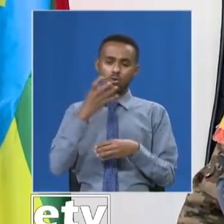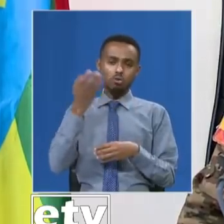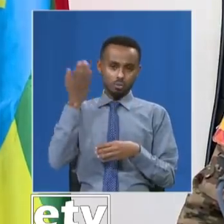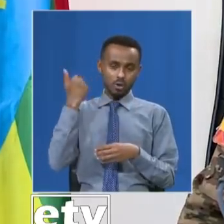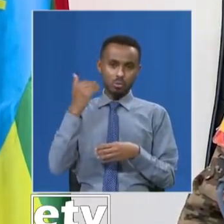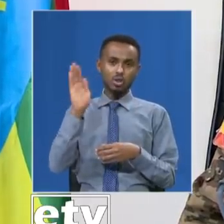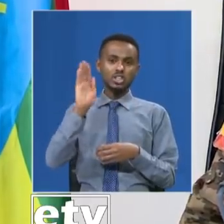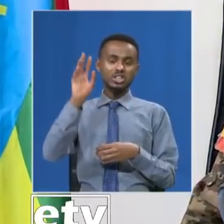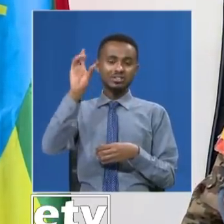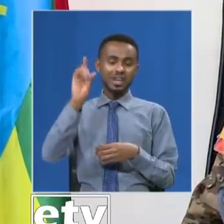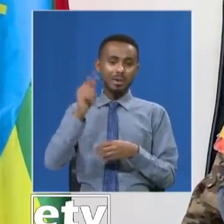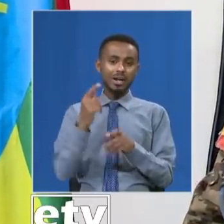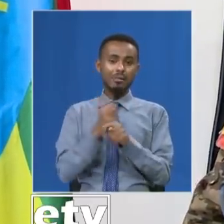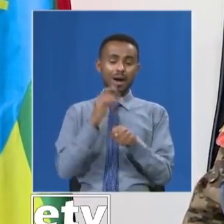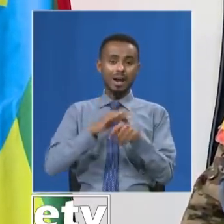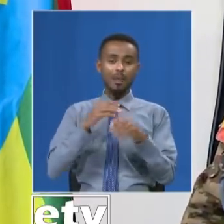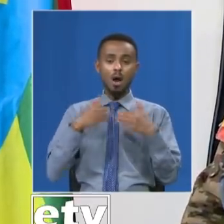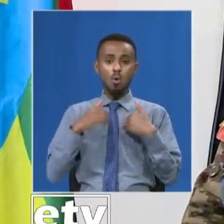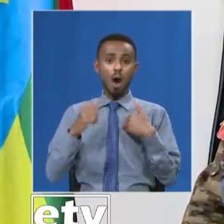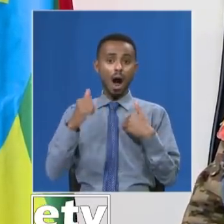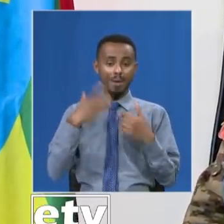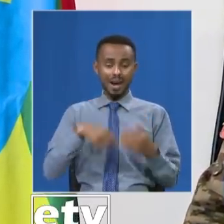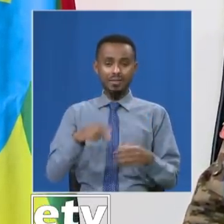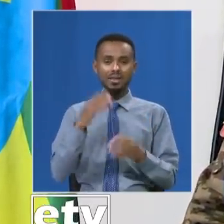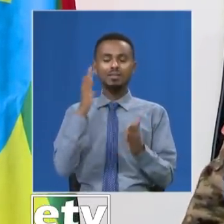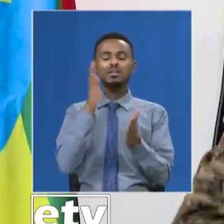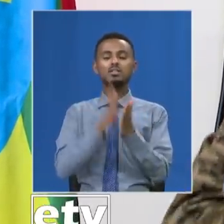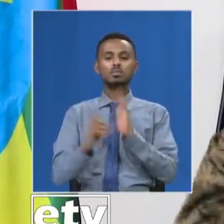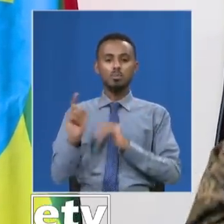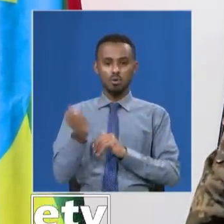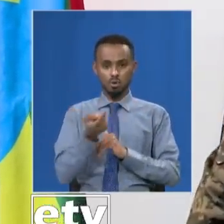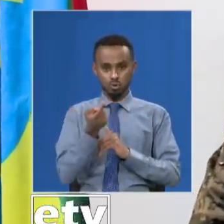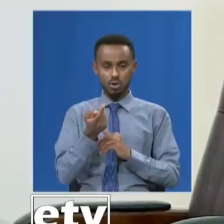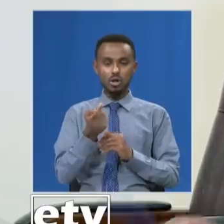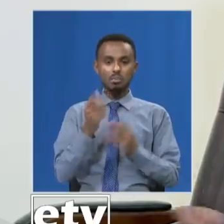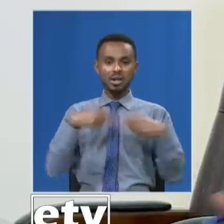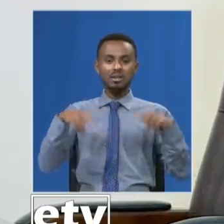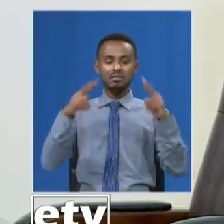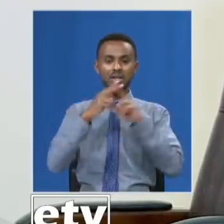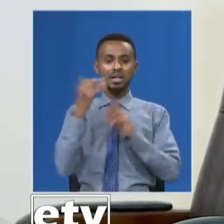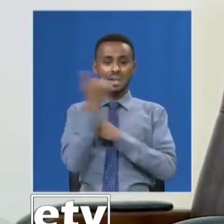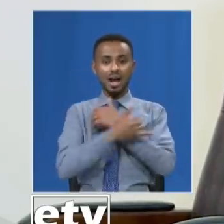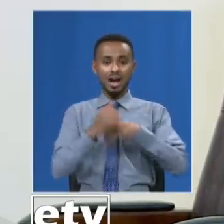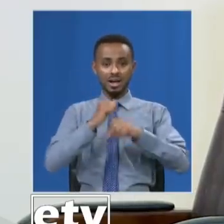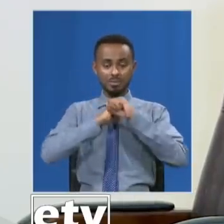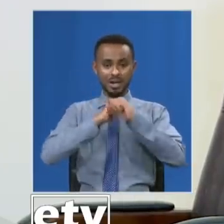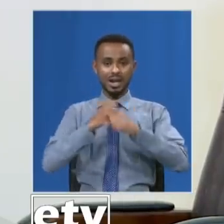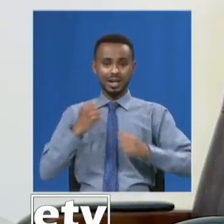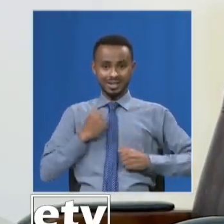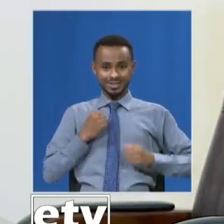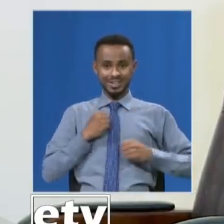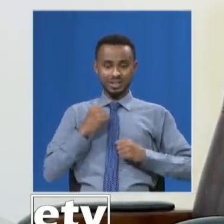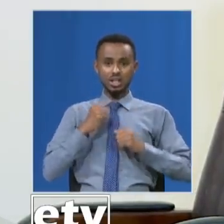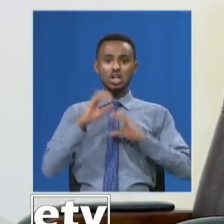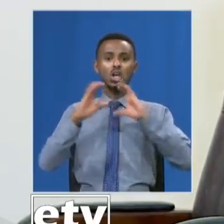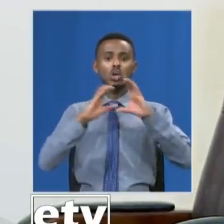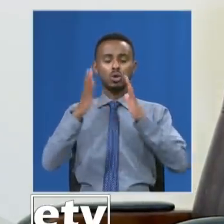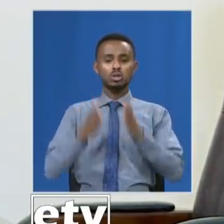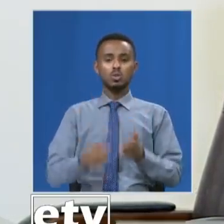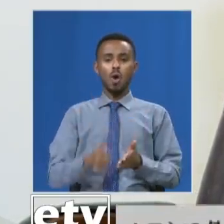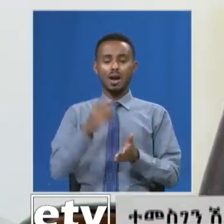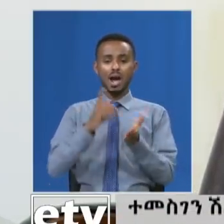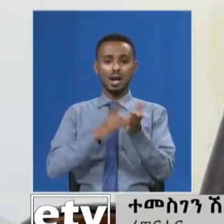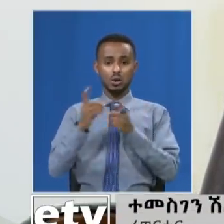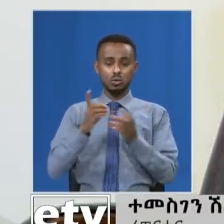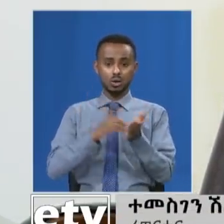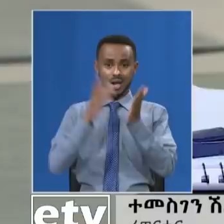በነበሩ በሽፍታነት ተግባር በተሰማሩ አካላት የተፈጸመ መሆኑን በኢፌድሪ የሀገር መከላከያ ሰራዊት የኢንዶክትሪኔሽን ዋና